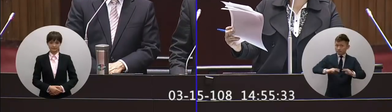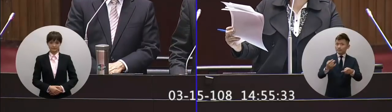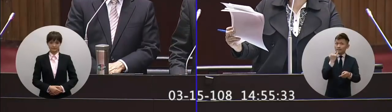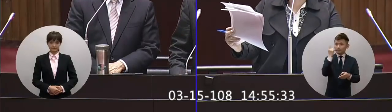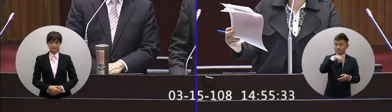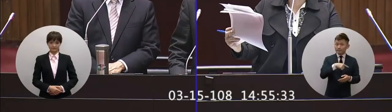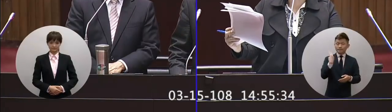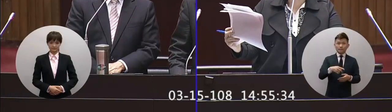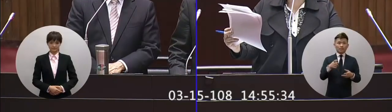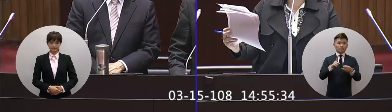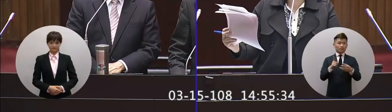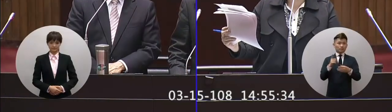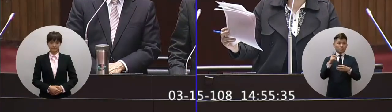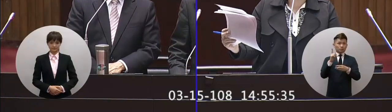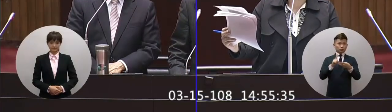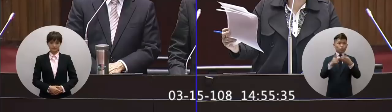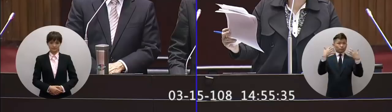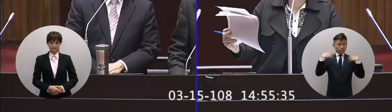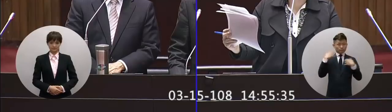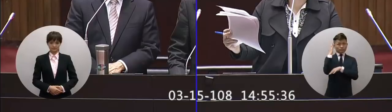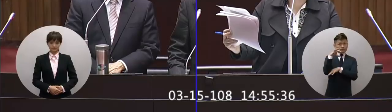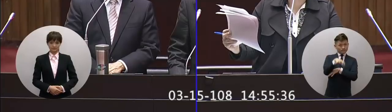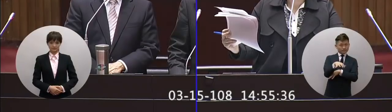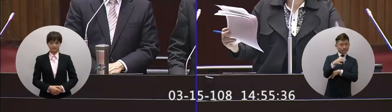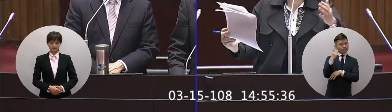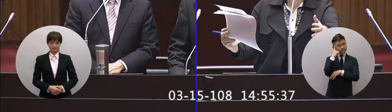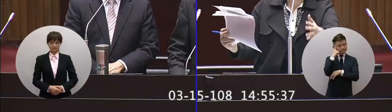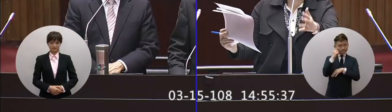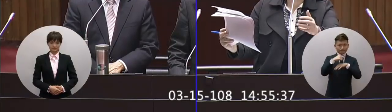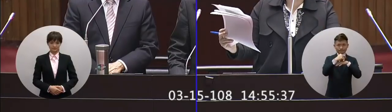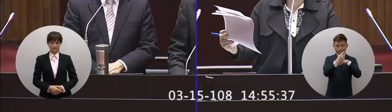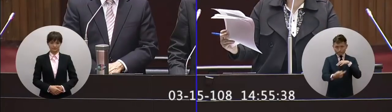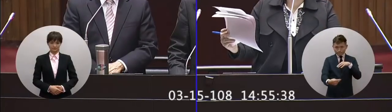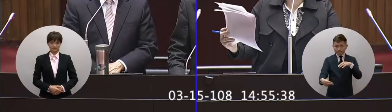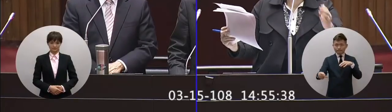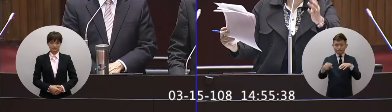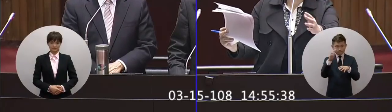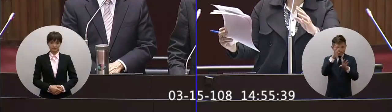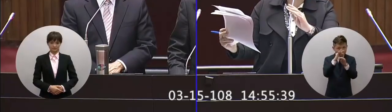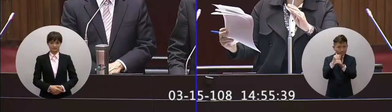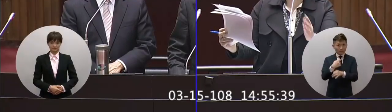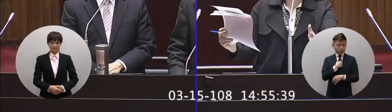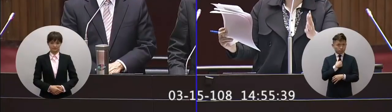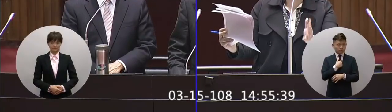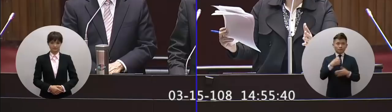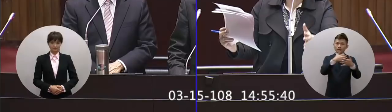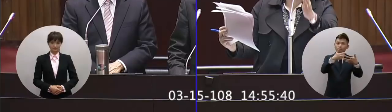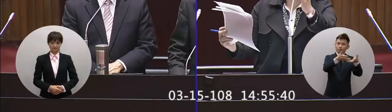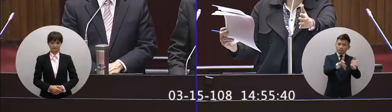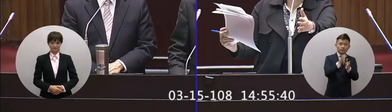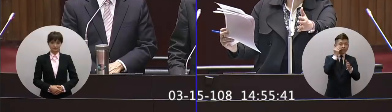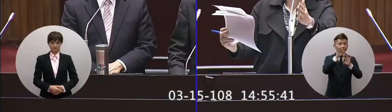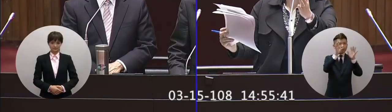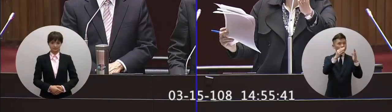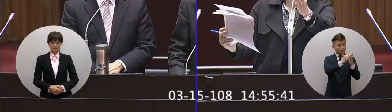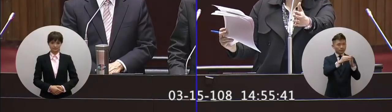目的事业主管机关的角色，如果要选水下调查，这时候相关的机关，不管是这个交通部观光局，